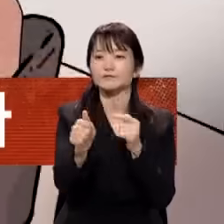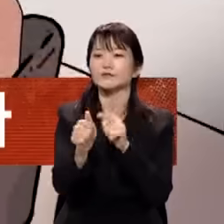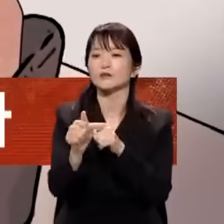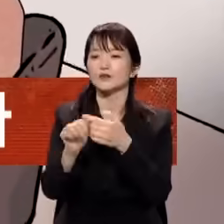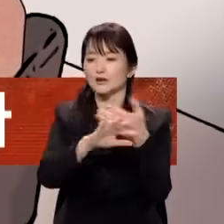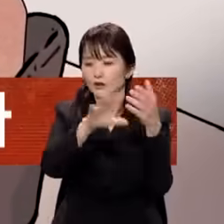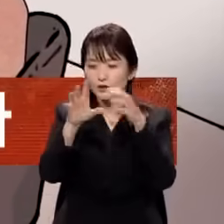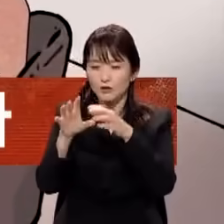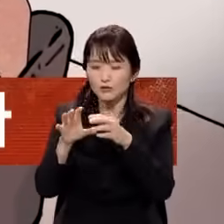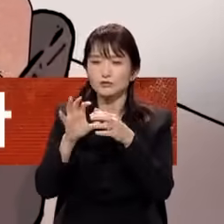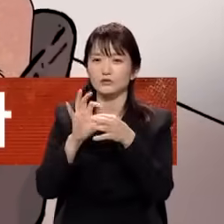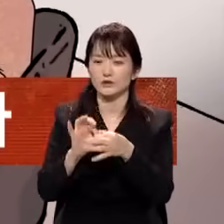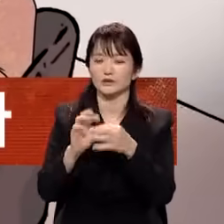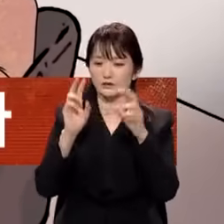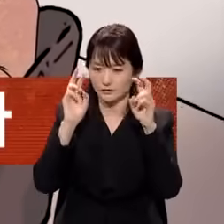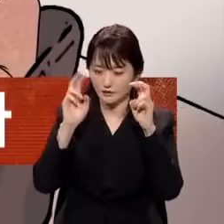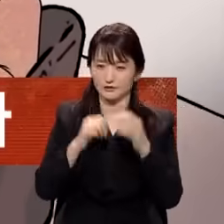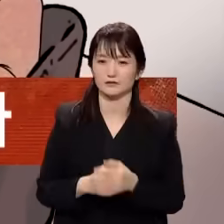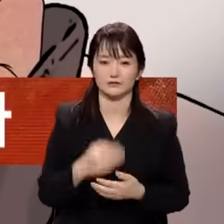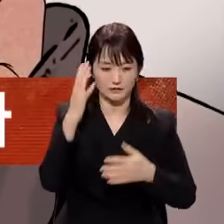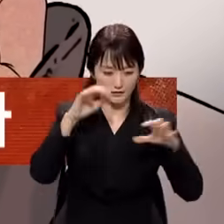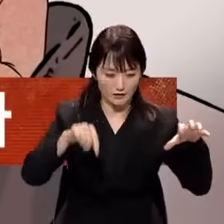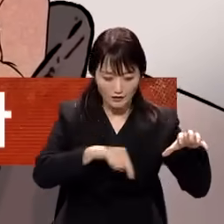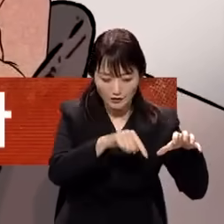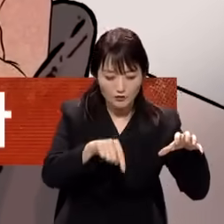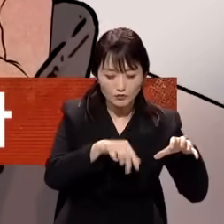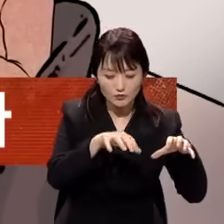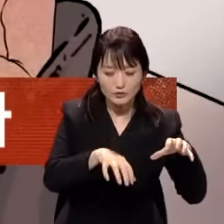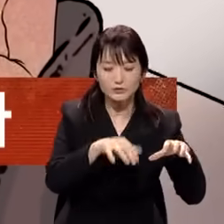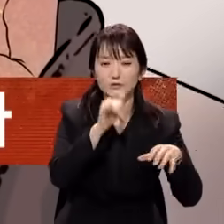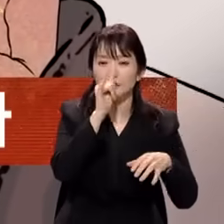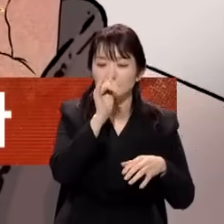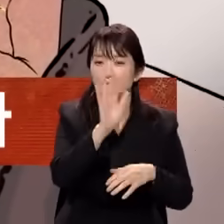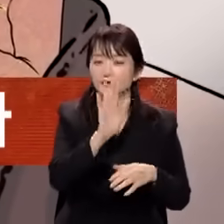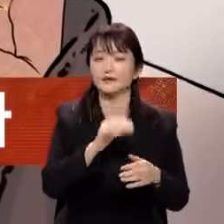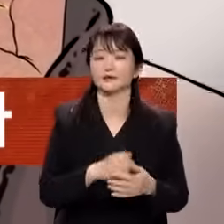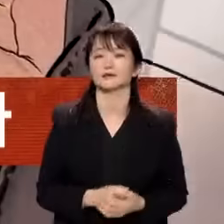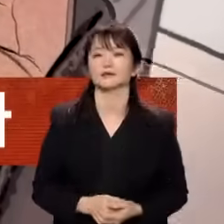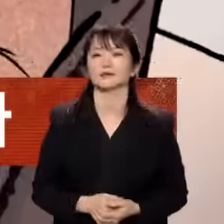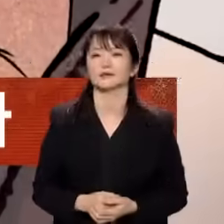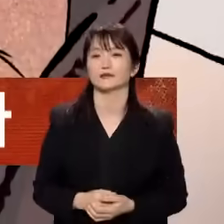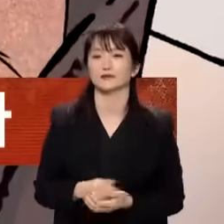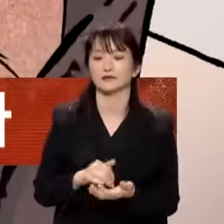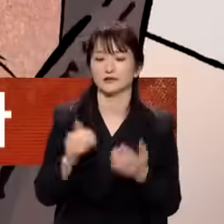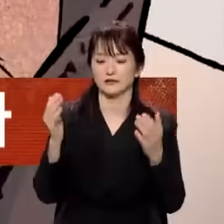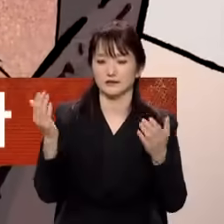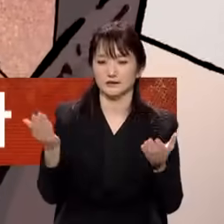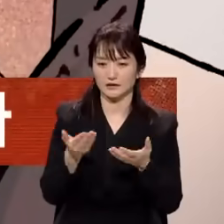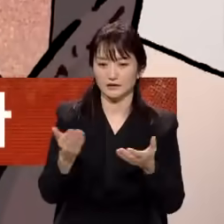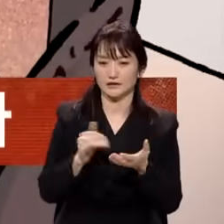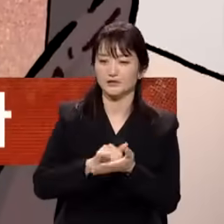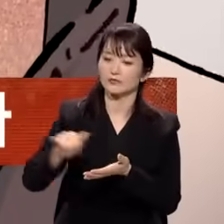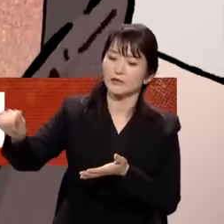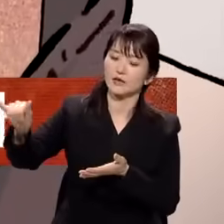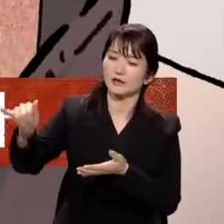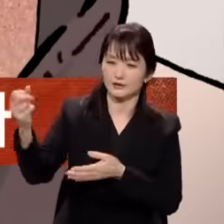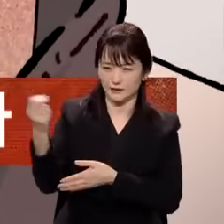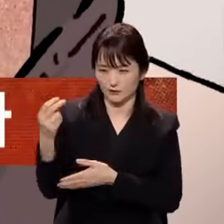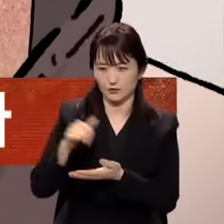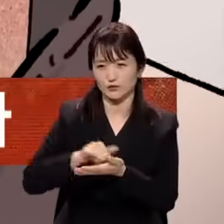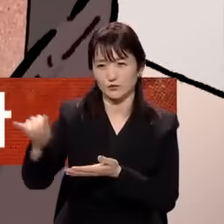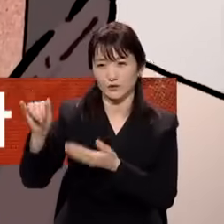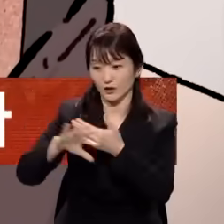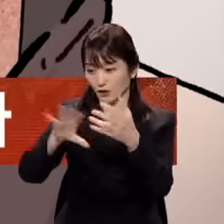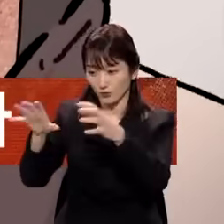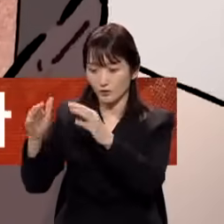있는데 한국에만 있는 게 아니라 외국계 기업도 한국에만 뭐 저기 다니는 게 아니라 출장이 좀 잦아서 해외 집도 있습니다.